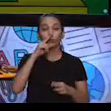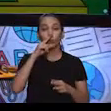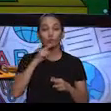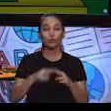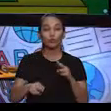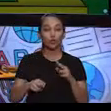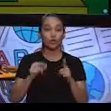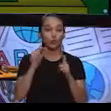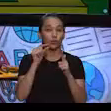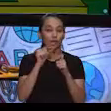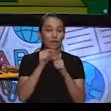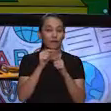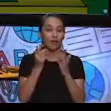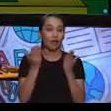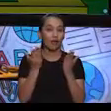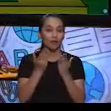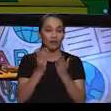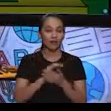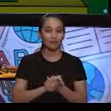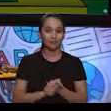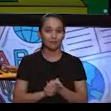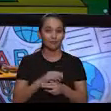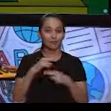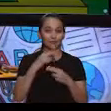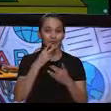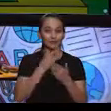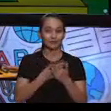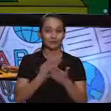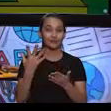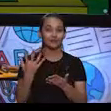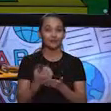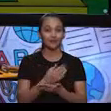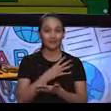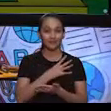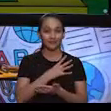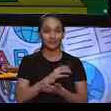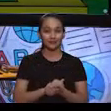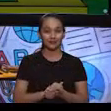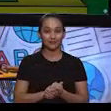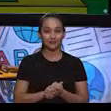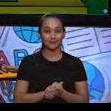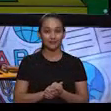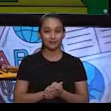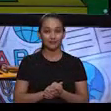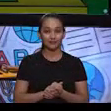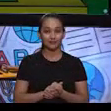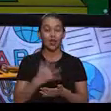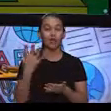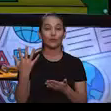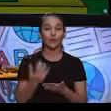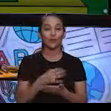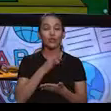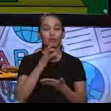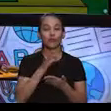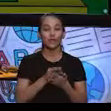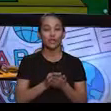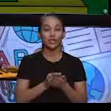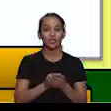harflar qanday harflar? Topdingizmi? Endi topganingizni tekshirib oling.